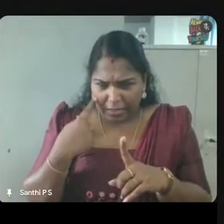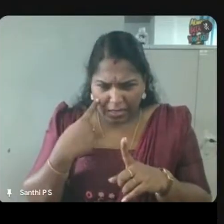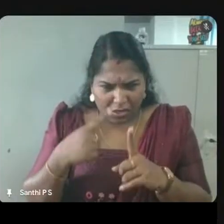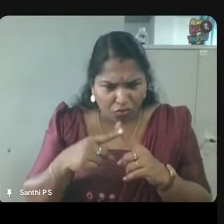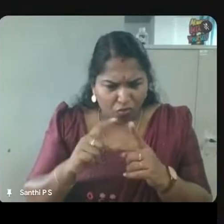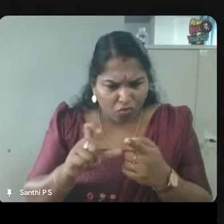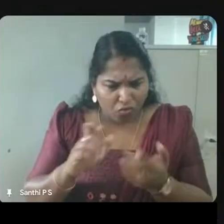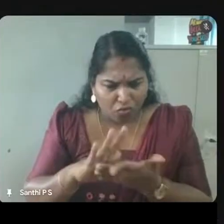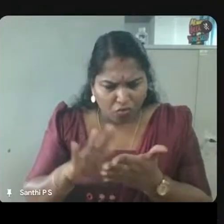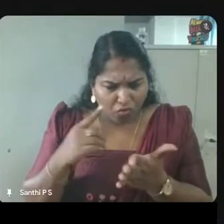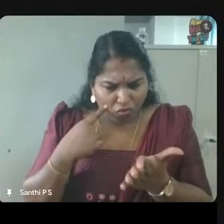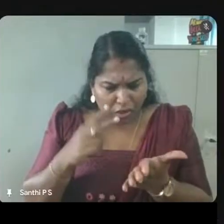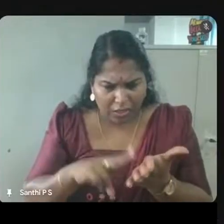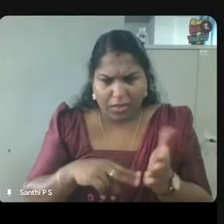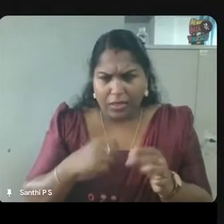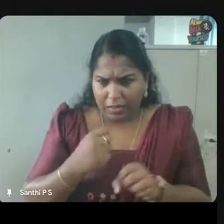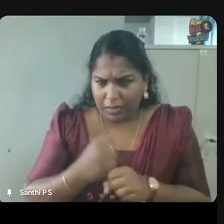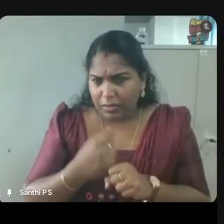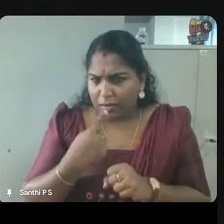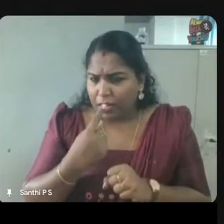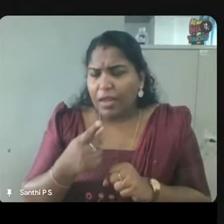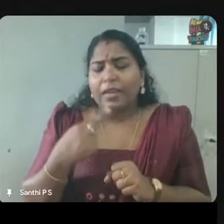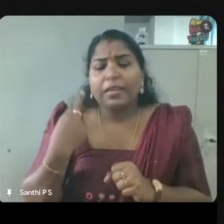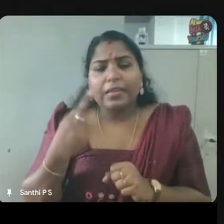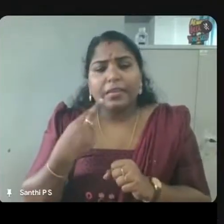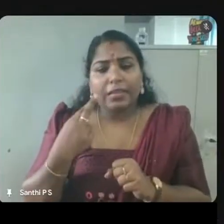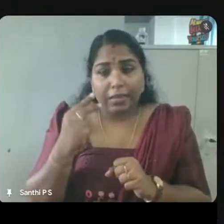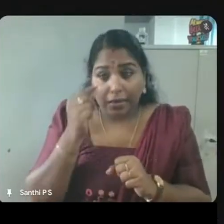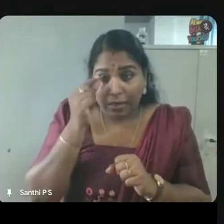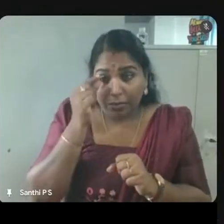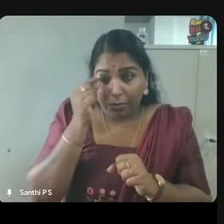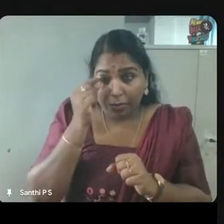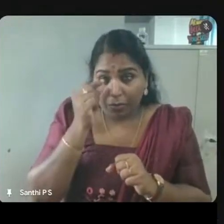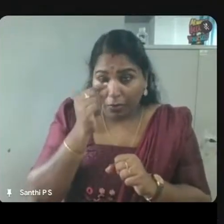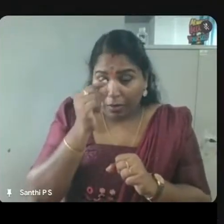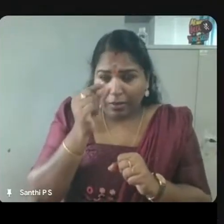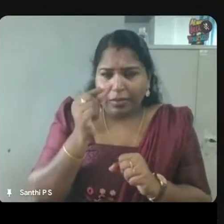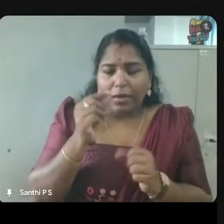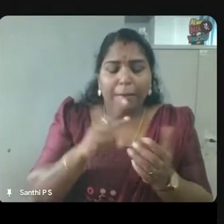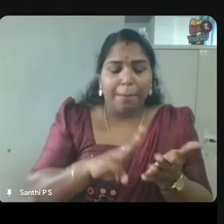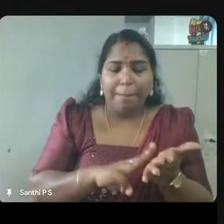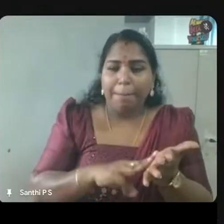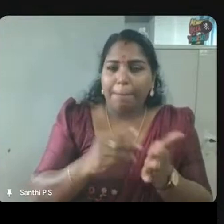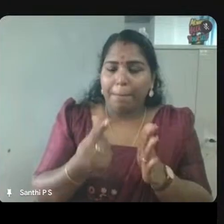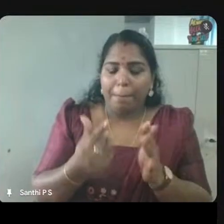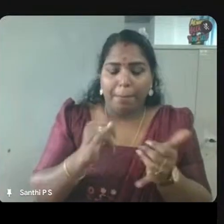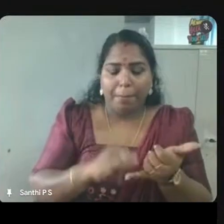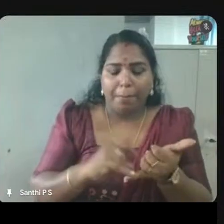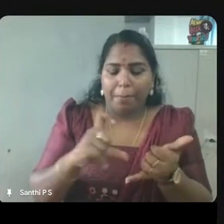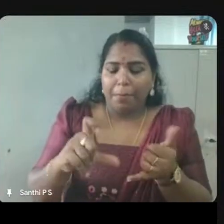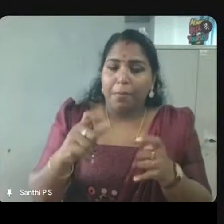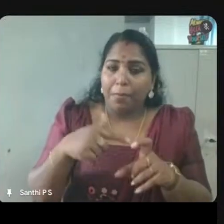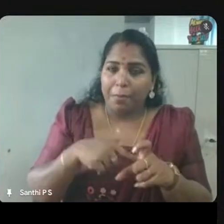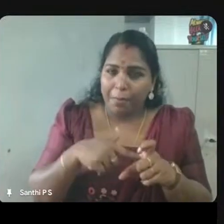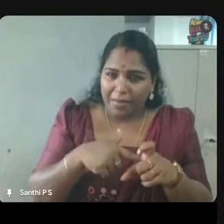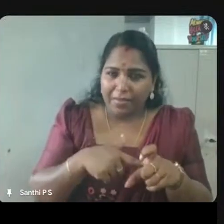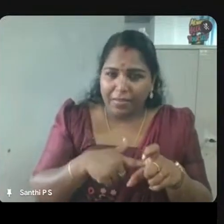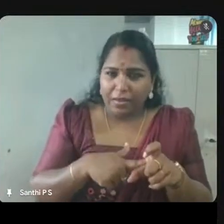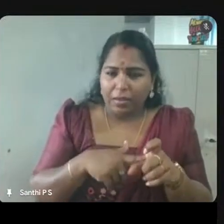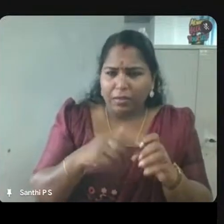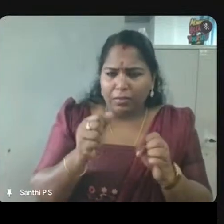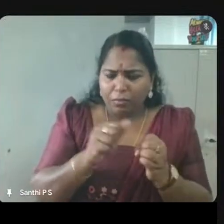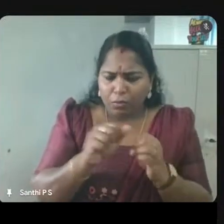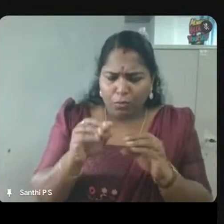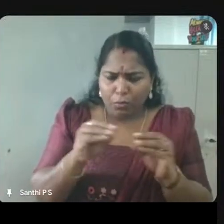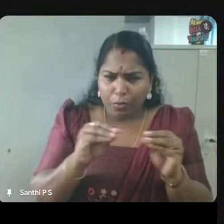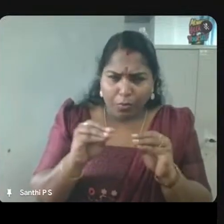എന്ന് പറയുന്നത് കണ്ണിന്റെ പോളയിലുള്ള ചെറിയ മസിൽസ്, വളരെ ചെറുതായിട്ടുള്ള സ്മോൾ മസിൽസ് ആണ്. ഇത് ഇങ്ങനെ ഫാസിക്കുലേറ്റ് ചെയ്യുന്നതുകൊണ്ടാണ് വരുന്നത്. ഇതിന്റെ